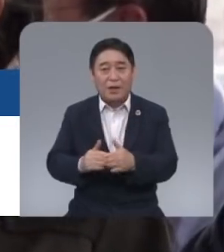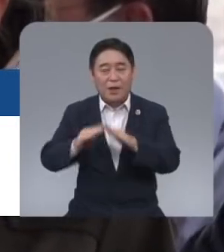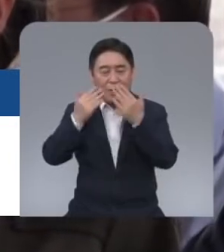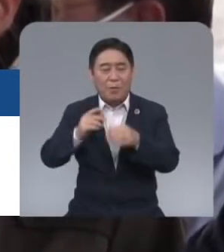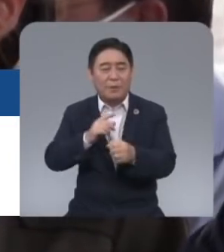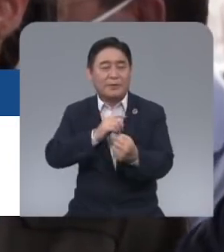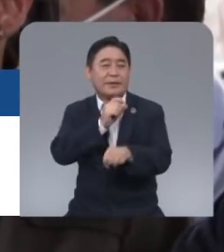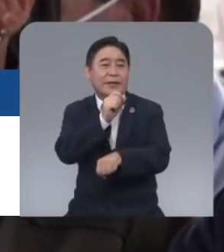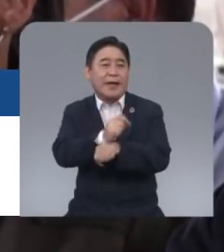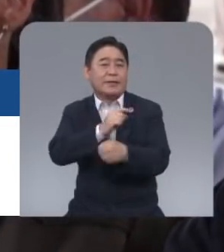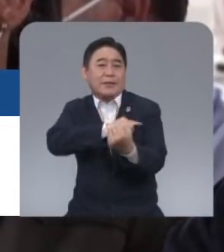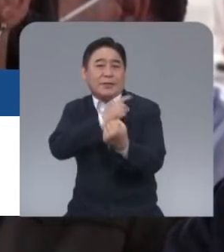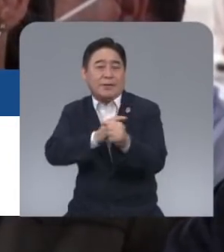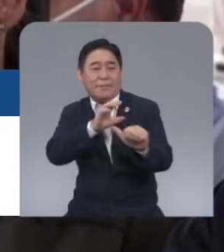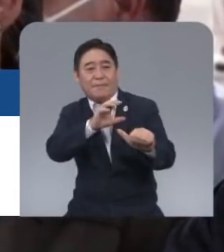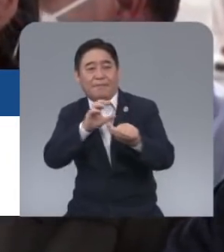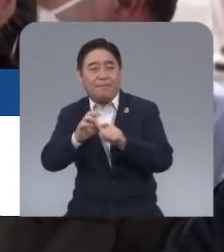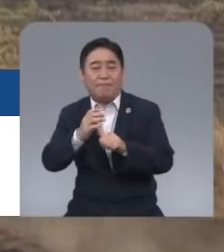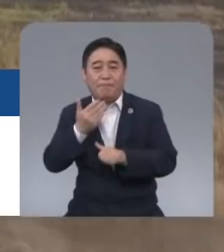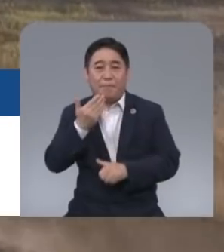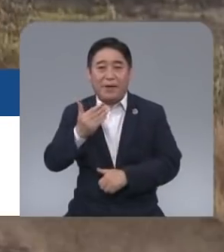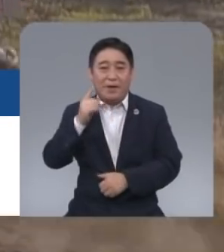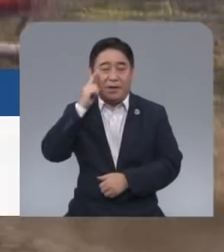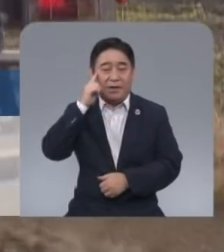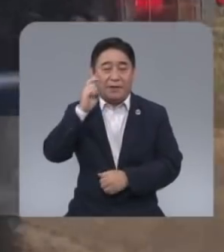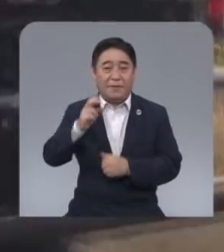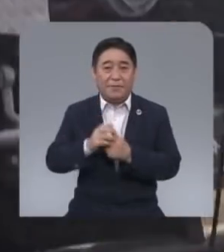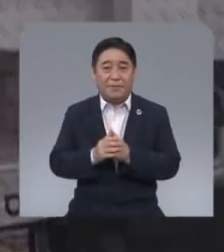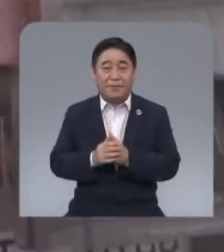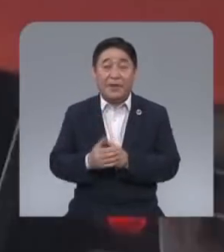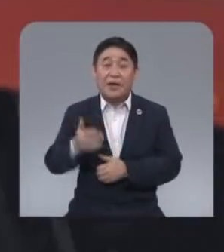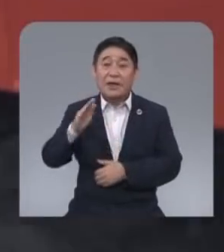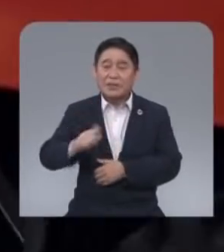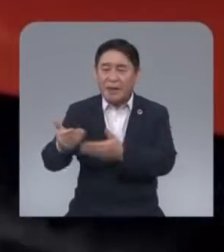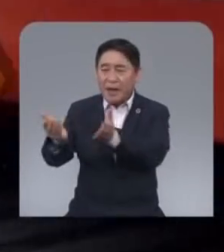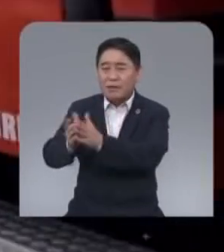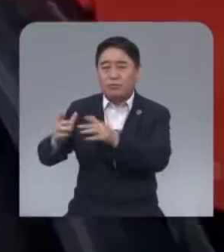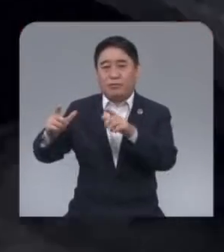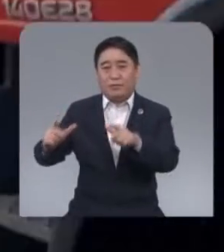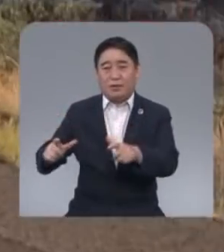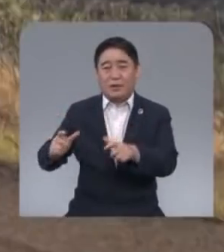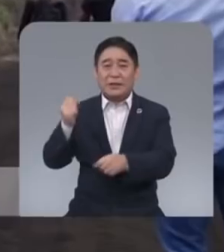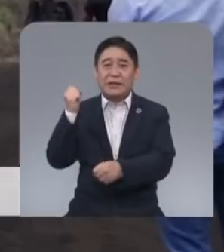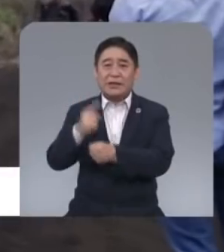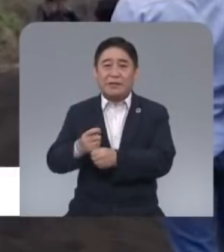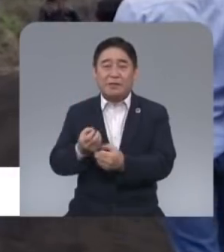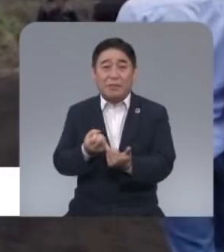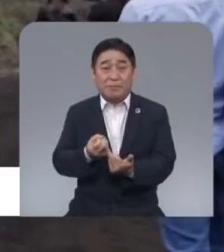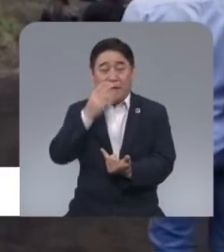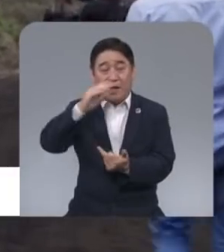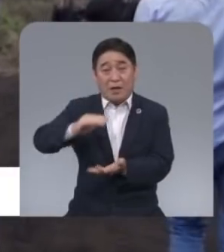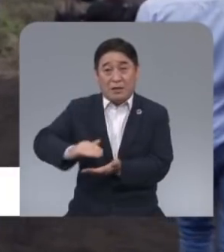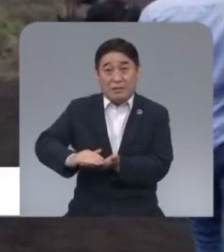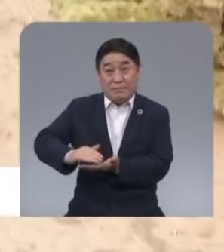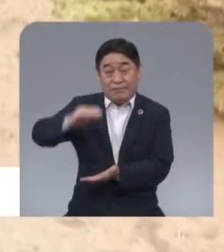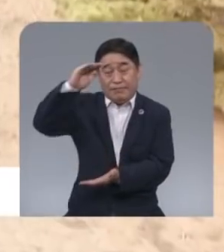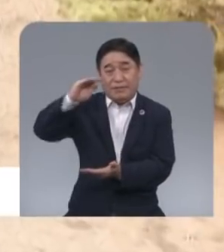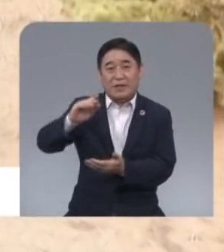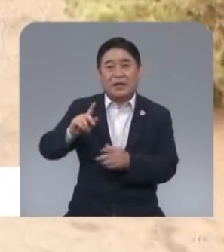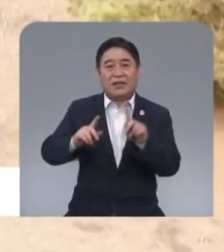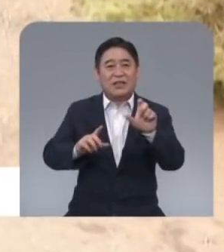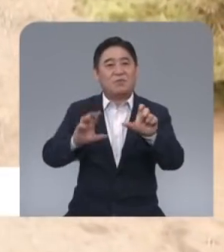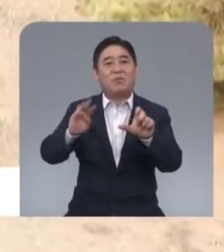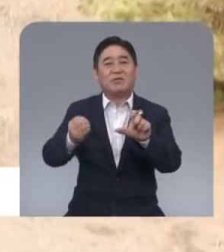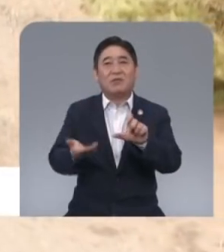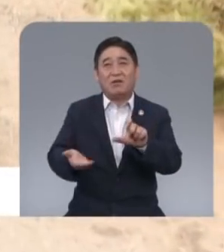Van a hacer todo lo que está en su mano. 그러나 일부 지역에서는 이미 용암의 높이가 15m를 넘어서고